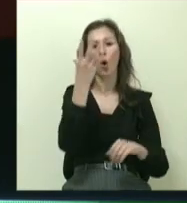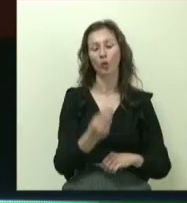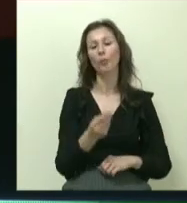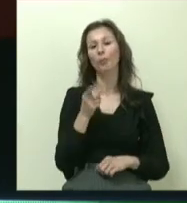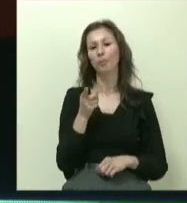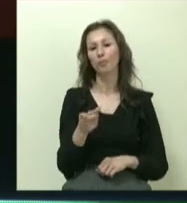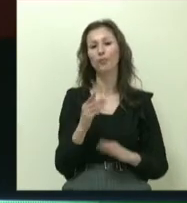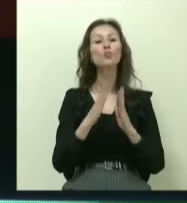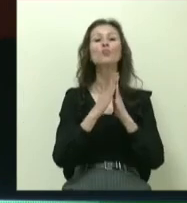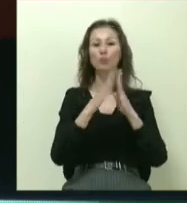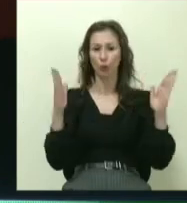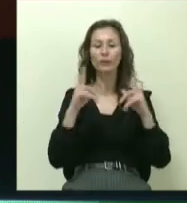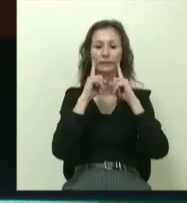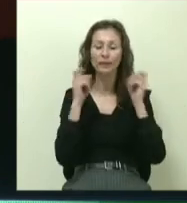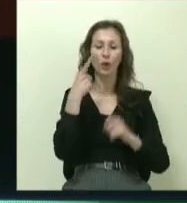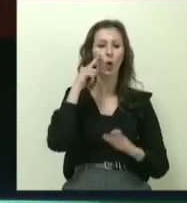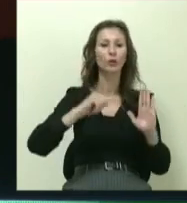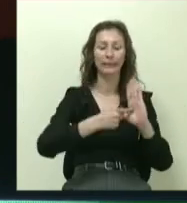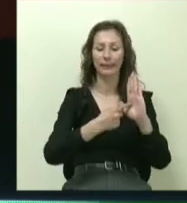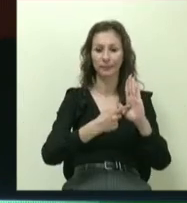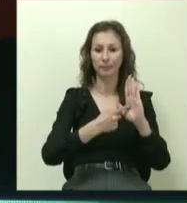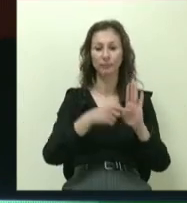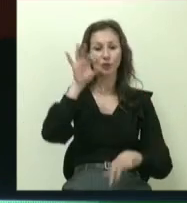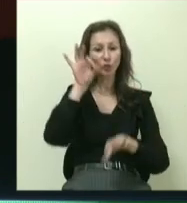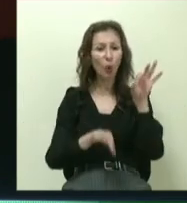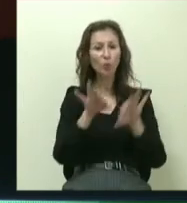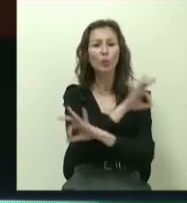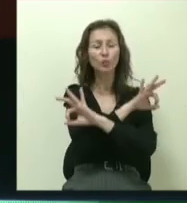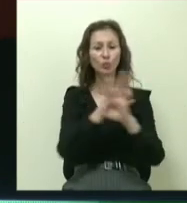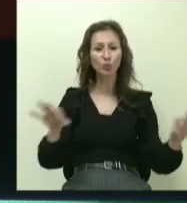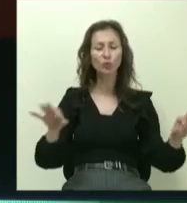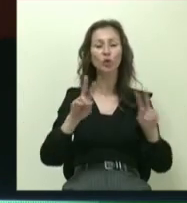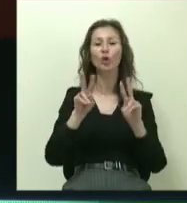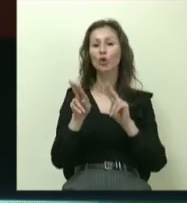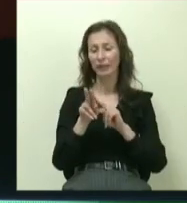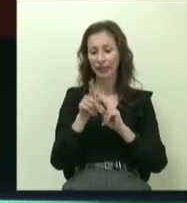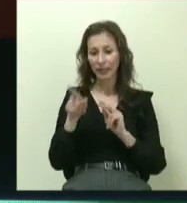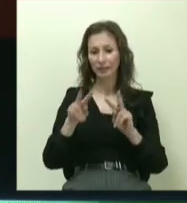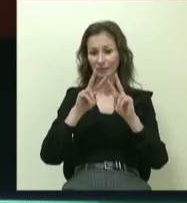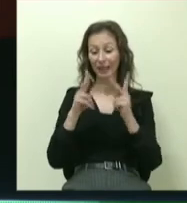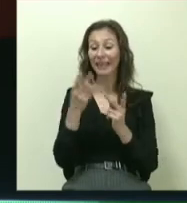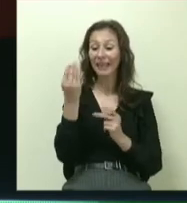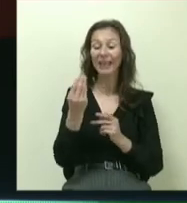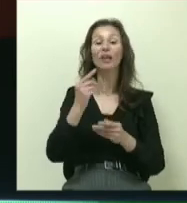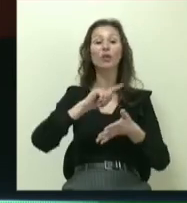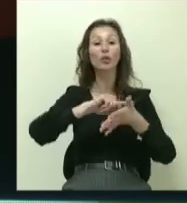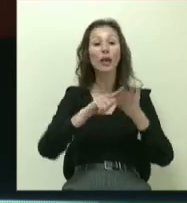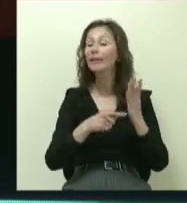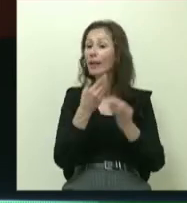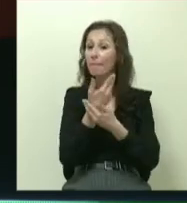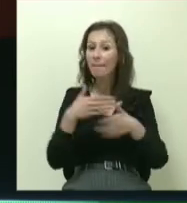büyük etki gösterir kontrolsüz Küreselleşme ve iyi yönetilme